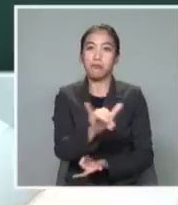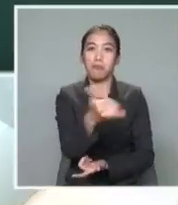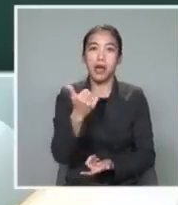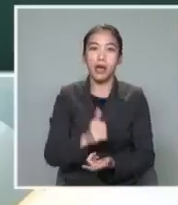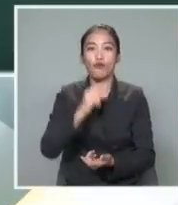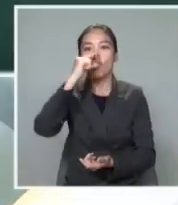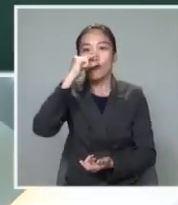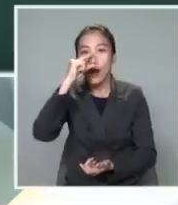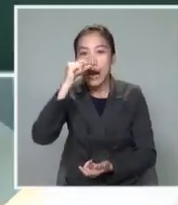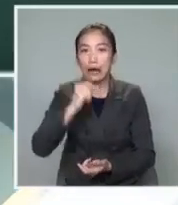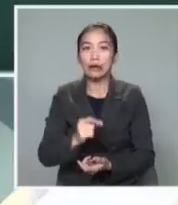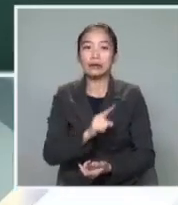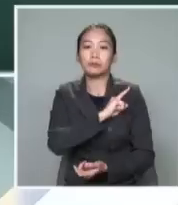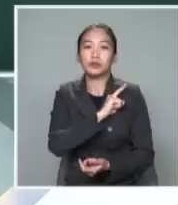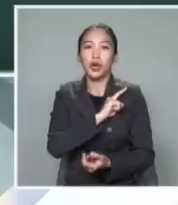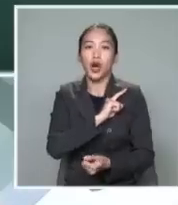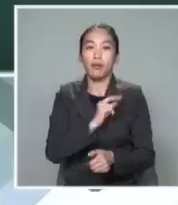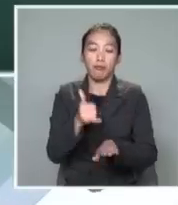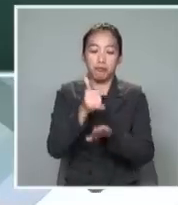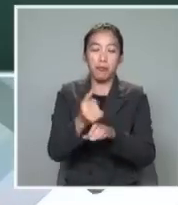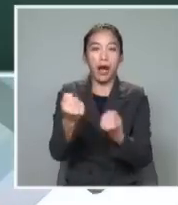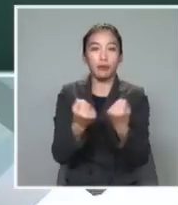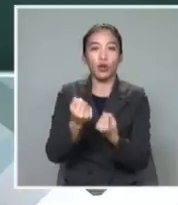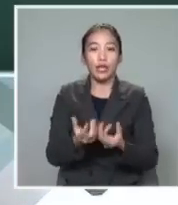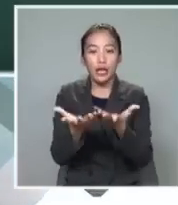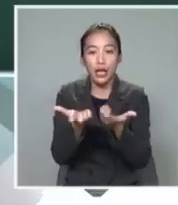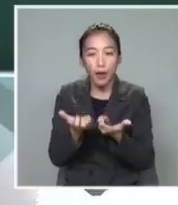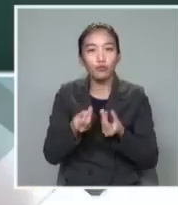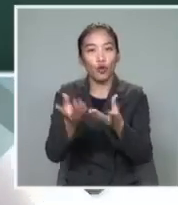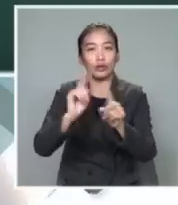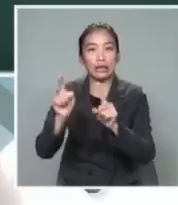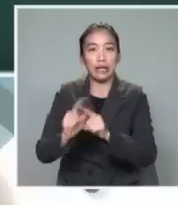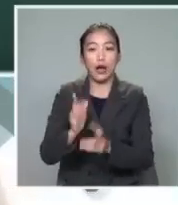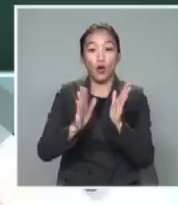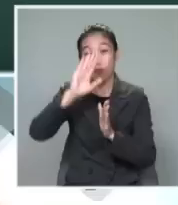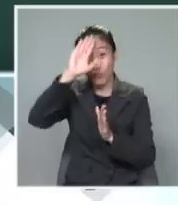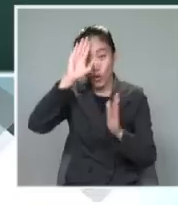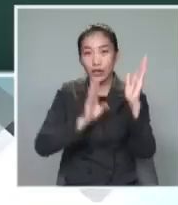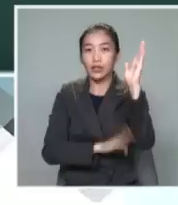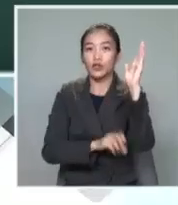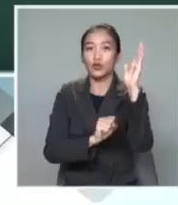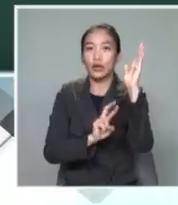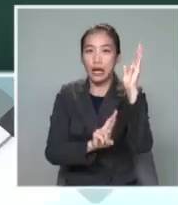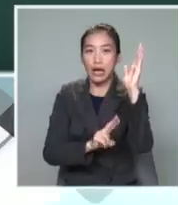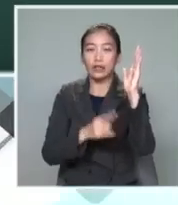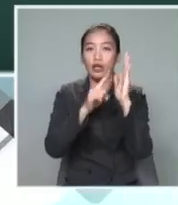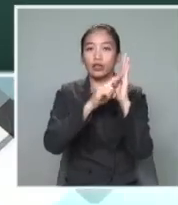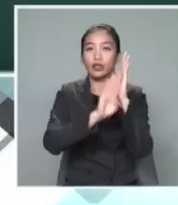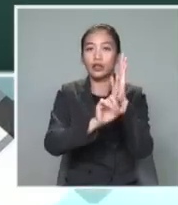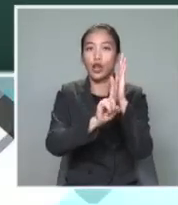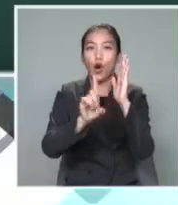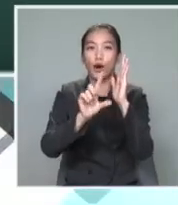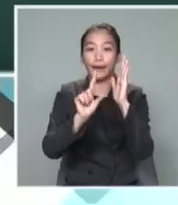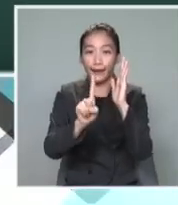ดีเจในผับผู้ป่วยเหล่านี้อยู่ในจังหวัดสุราษฎร์ธานี101ภูเก็ตกทม.และกระบี่นะ